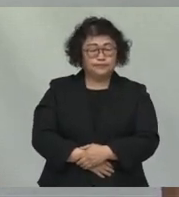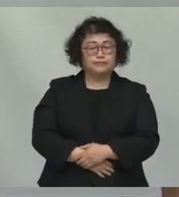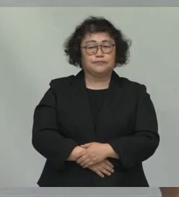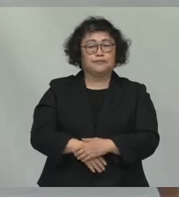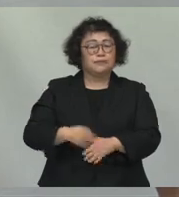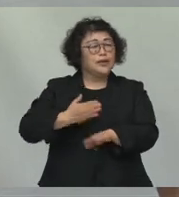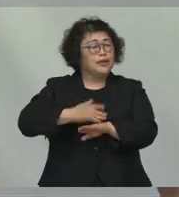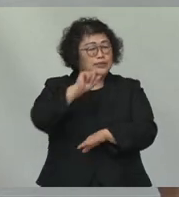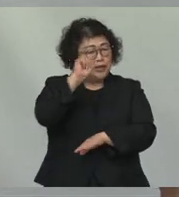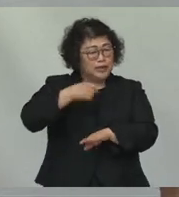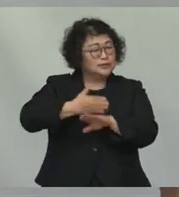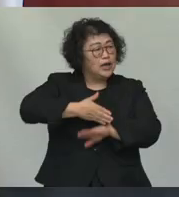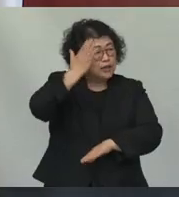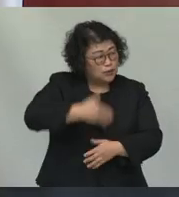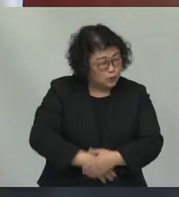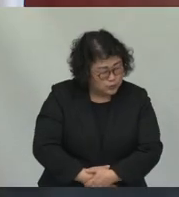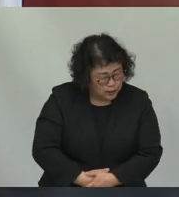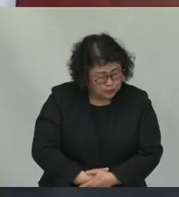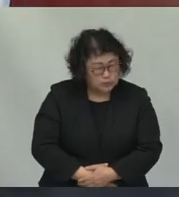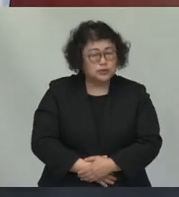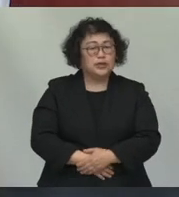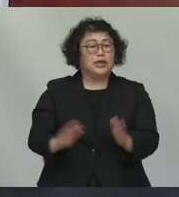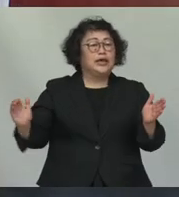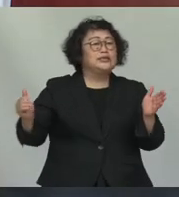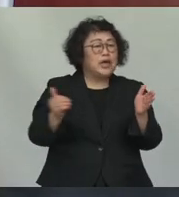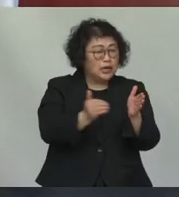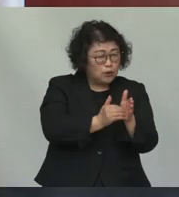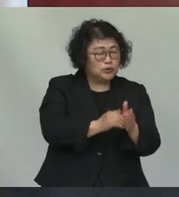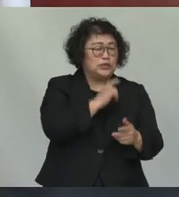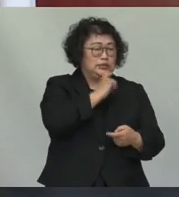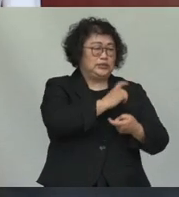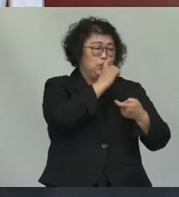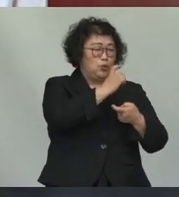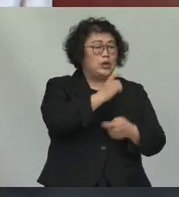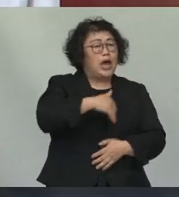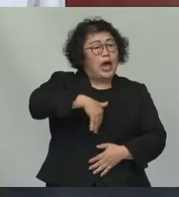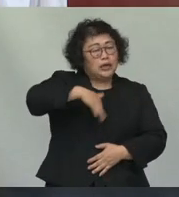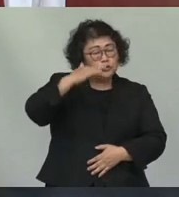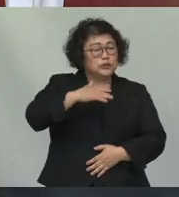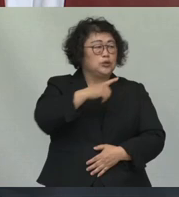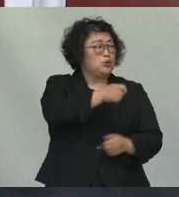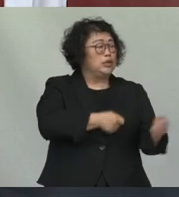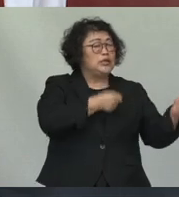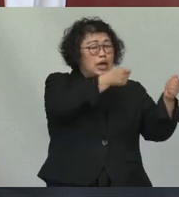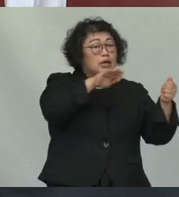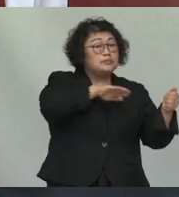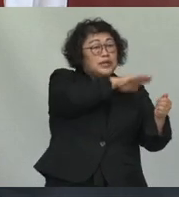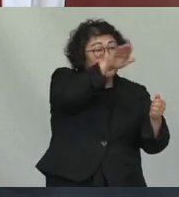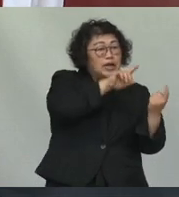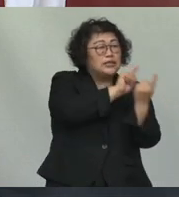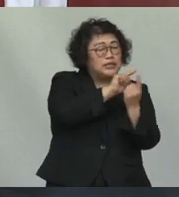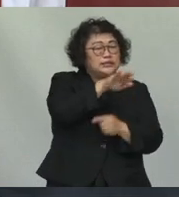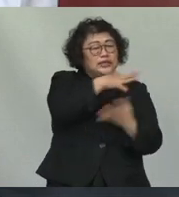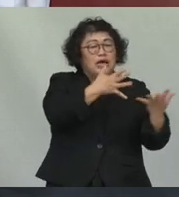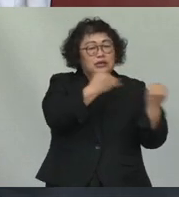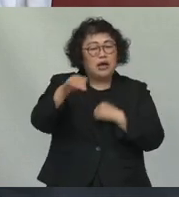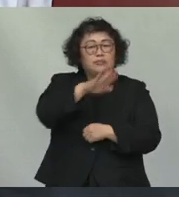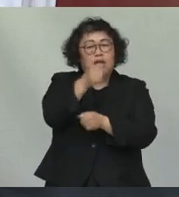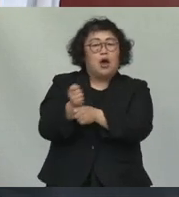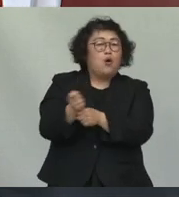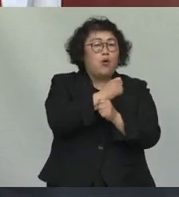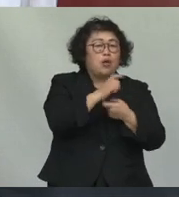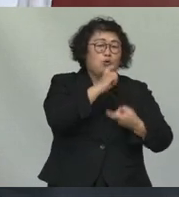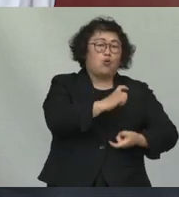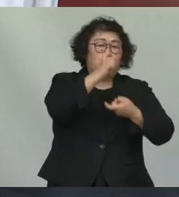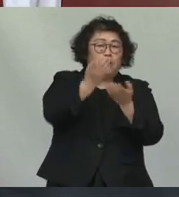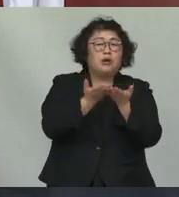ありがとうございます。最後にでは一言、明日以降の聖火ランナーの皆さんに平沢さんからエールのお言葉を